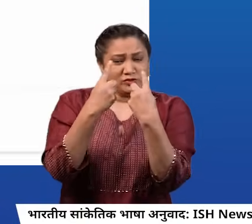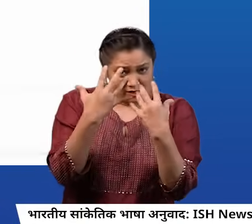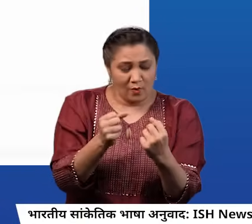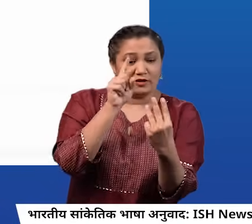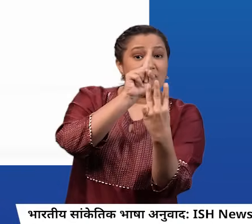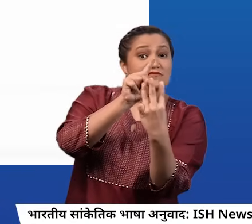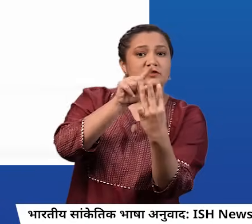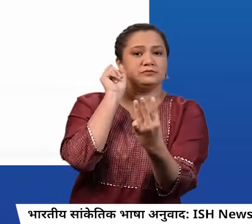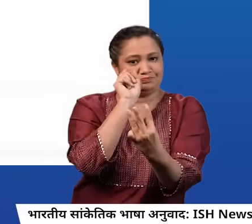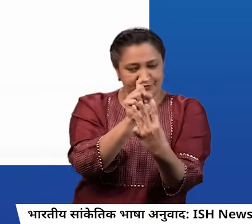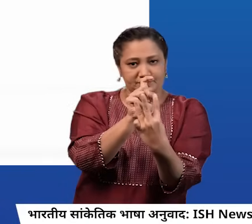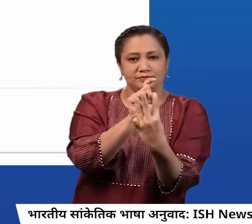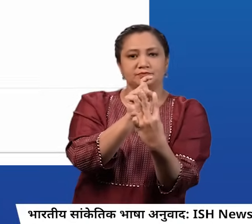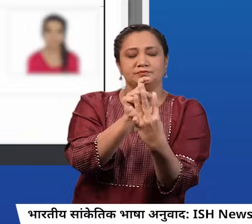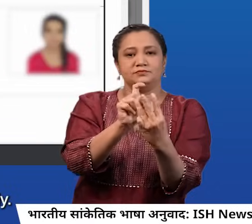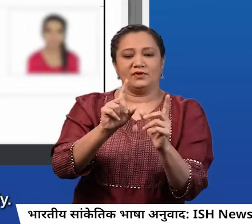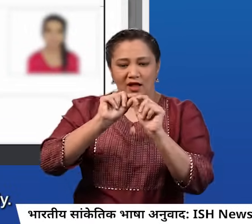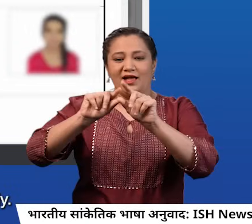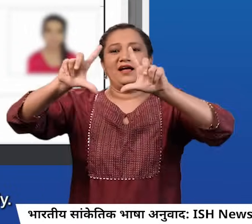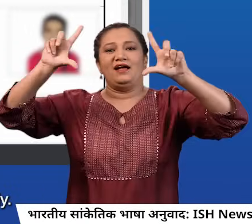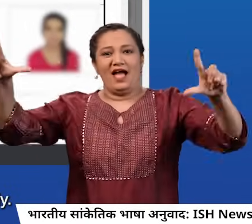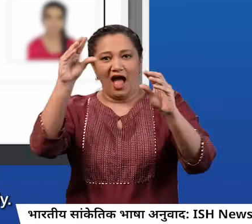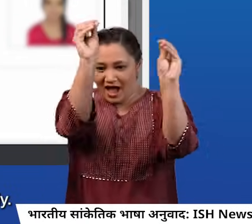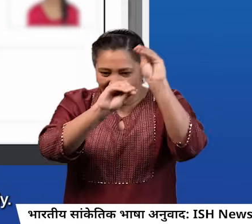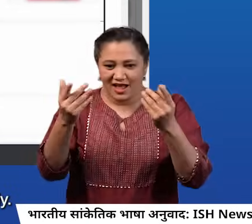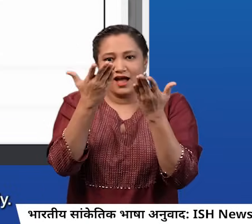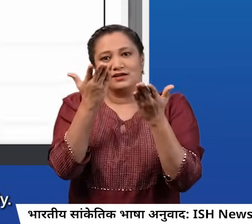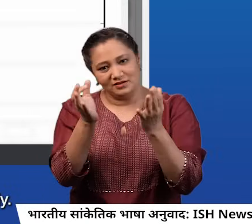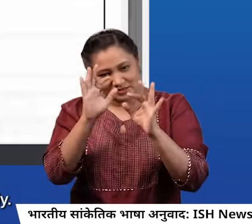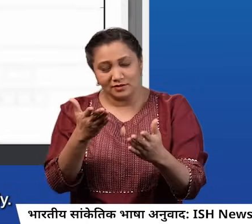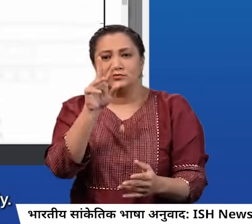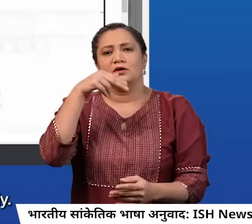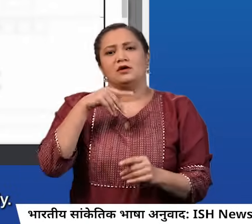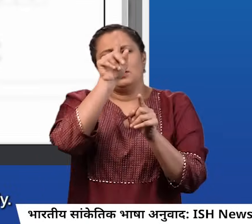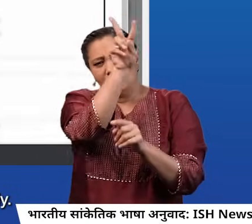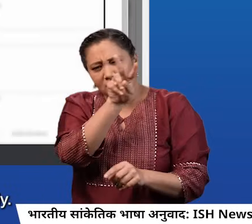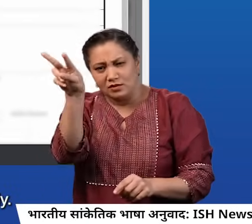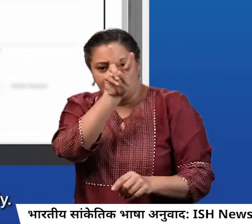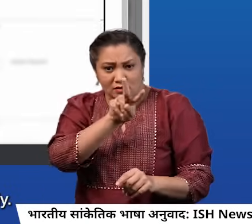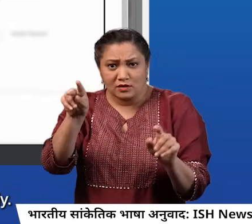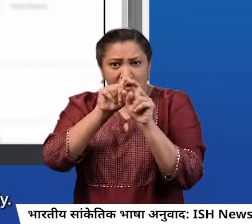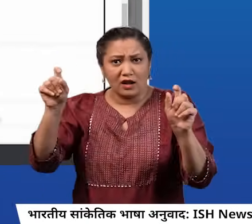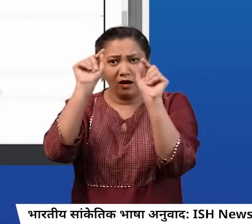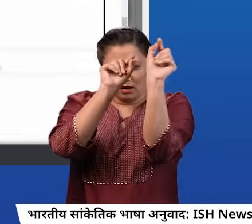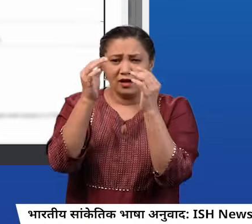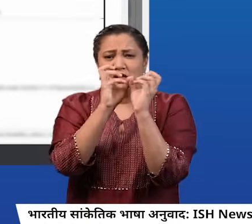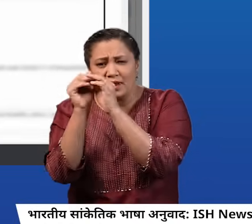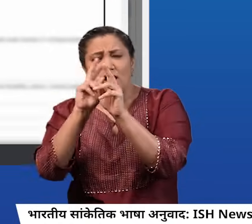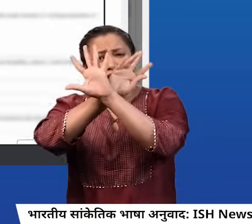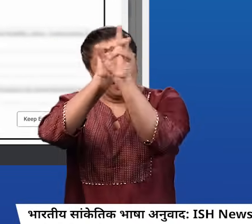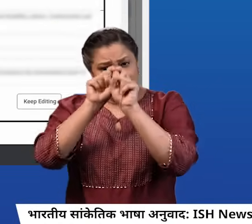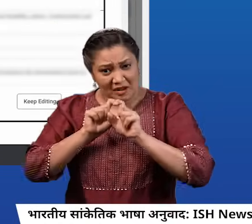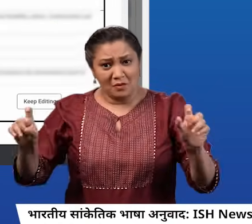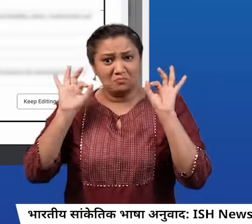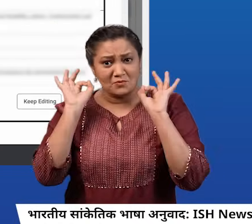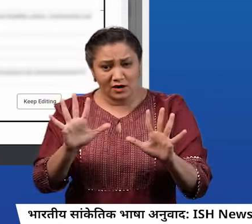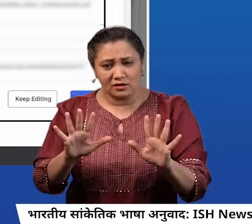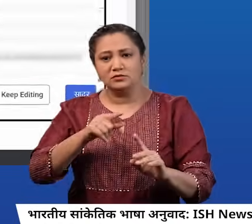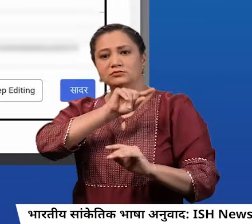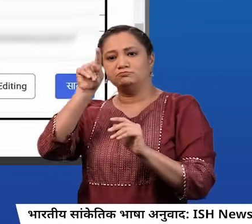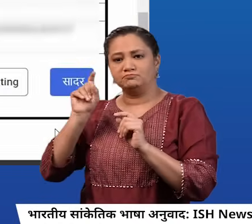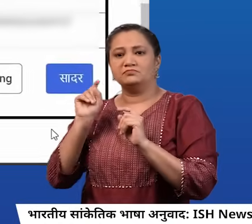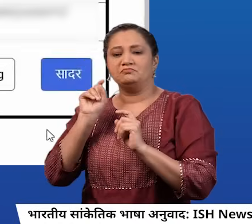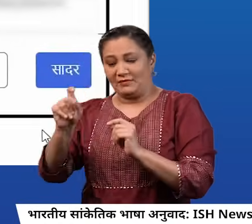चाहली